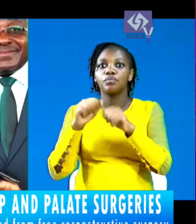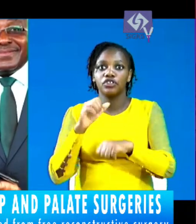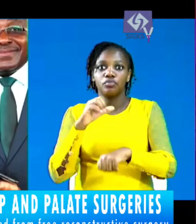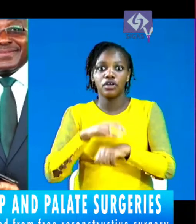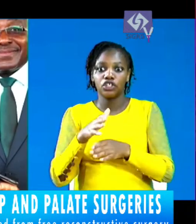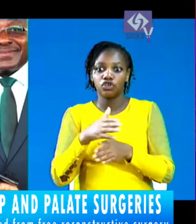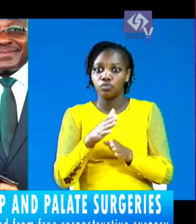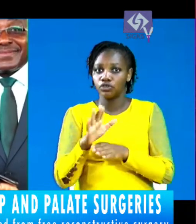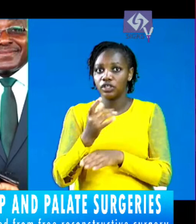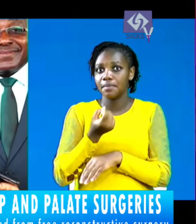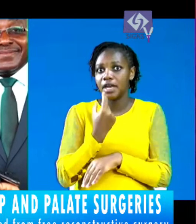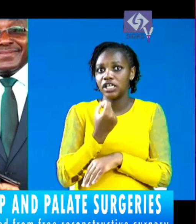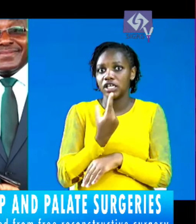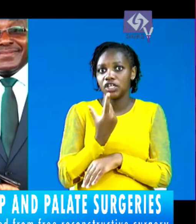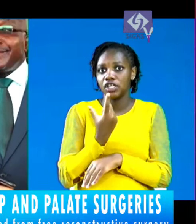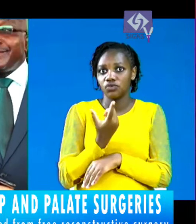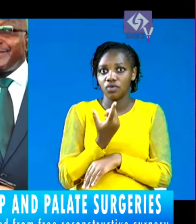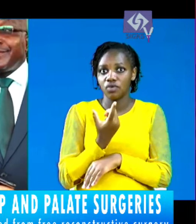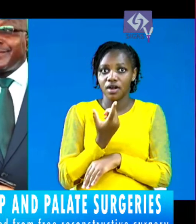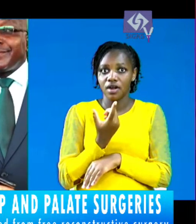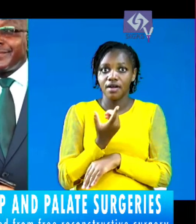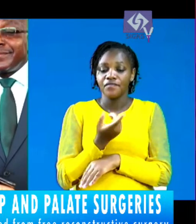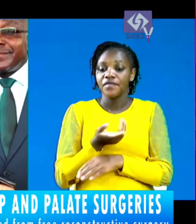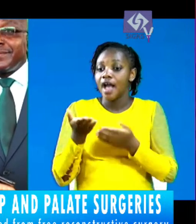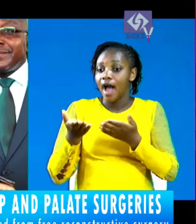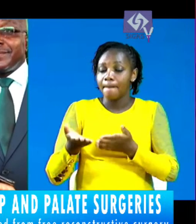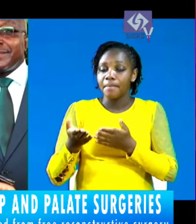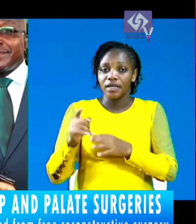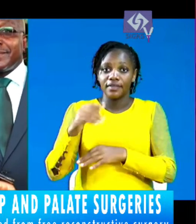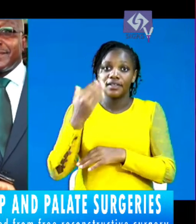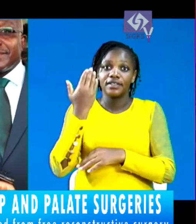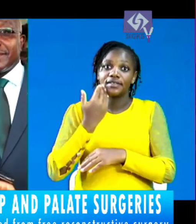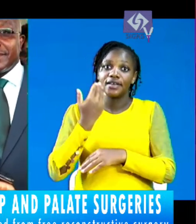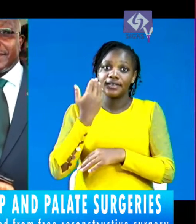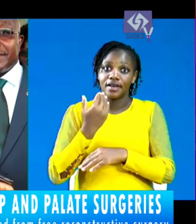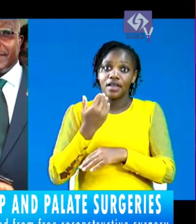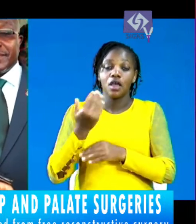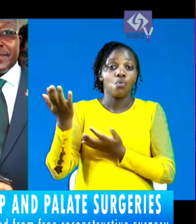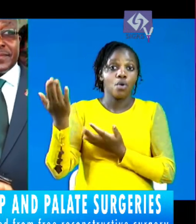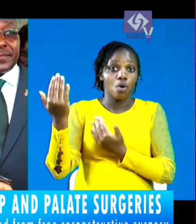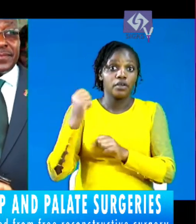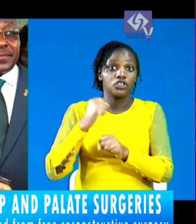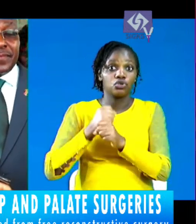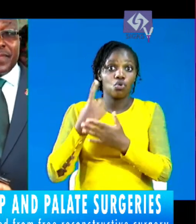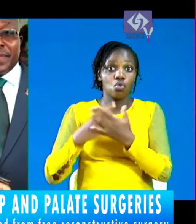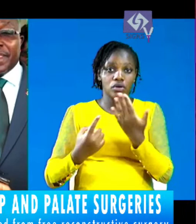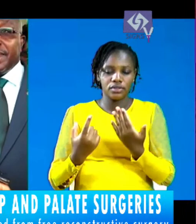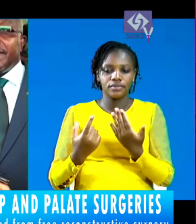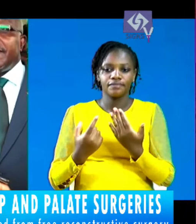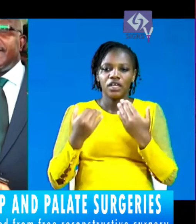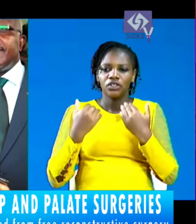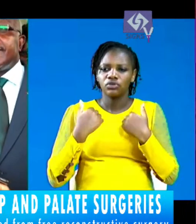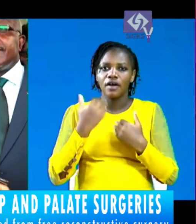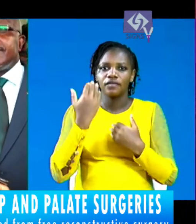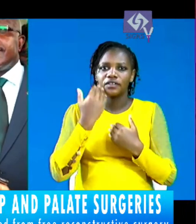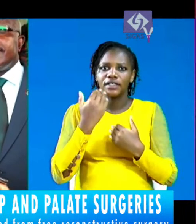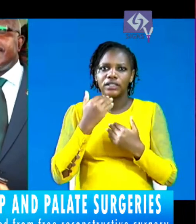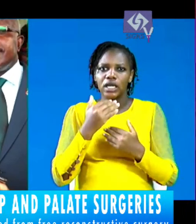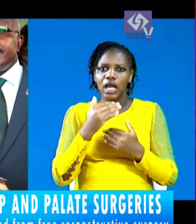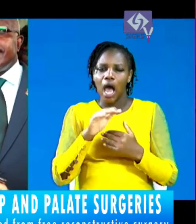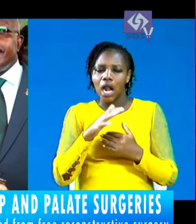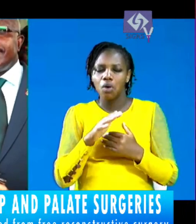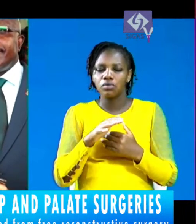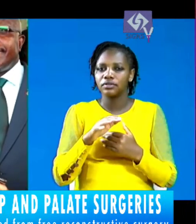pia waweze kuwa na tabasamu. Hapa katika upasuaji huu tunatazamia kufanya upasuaji ya watoto takriban